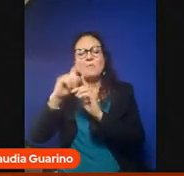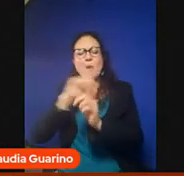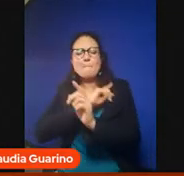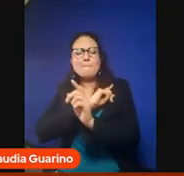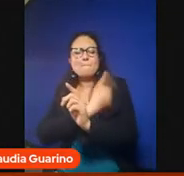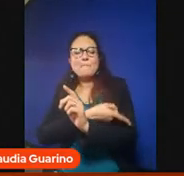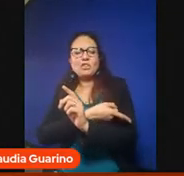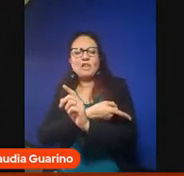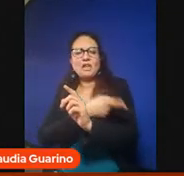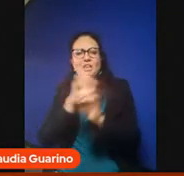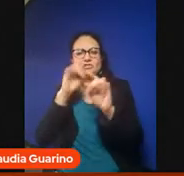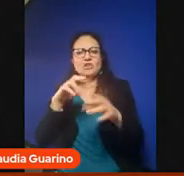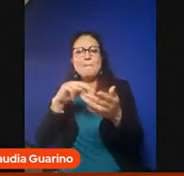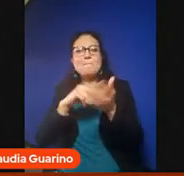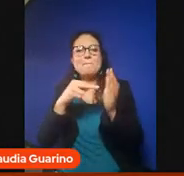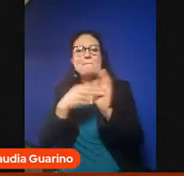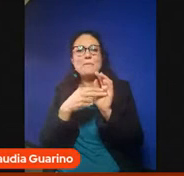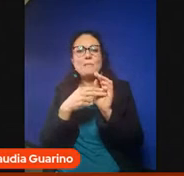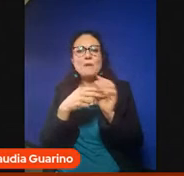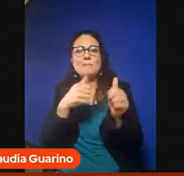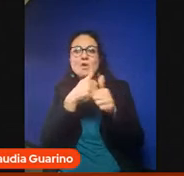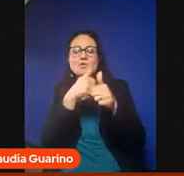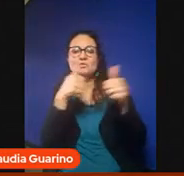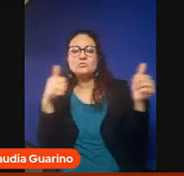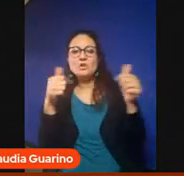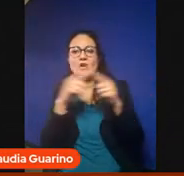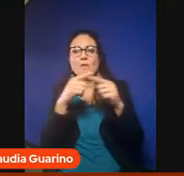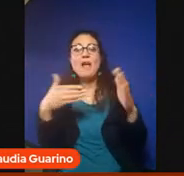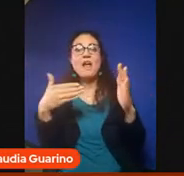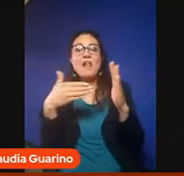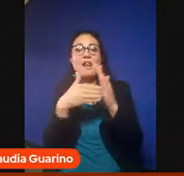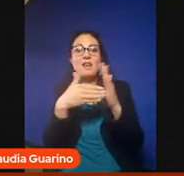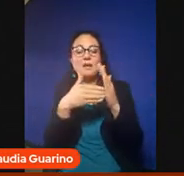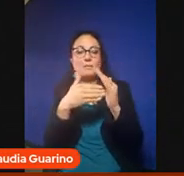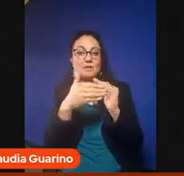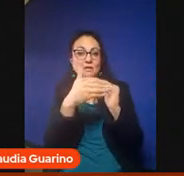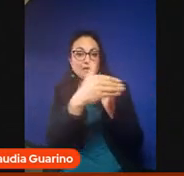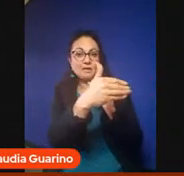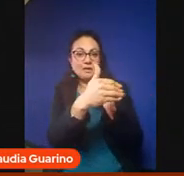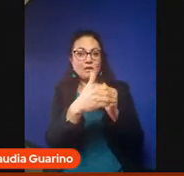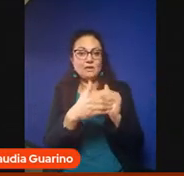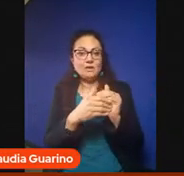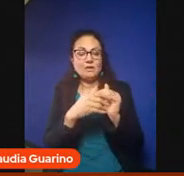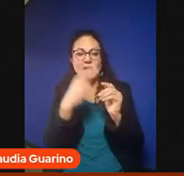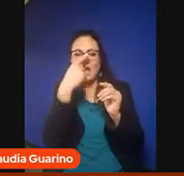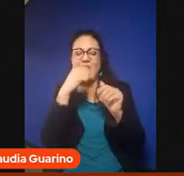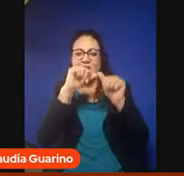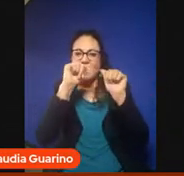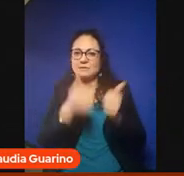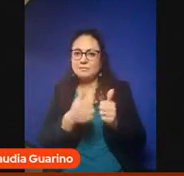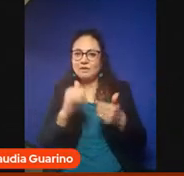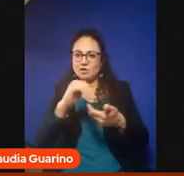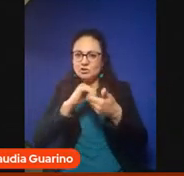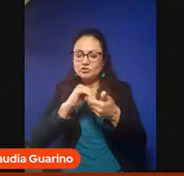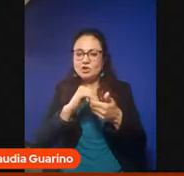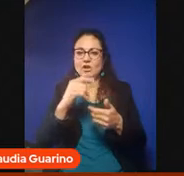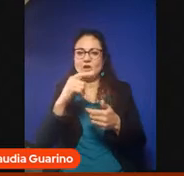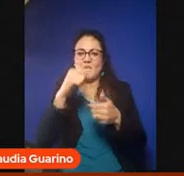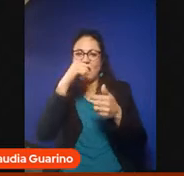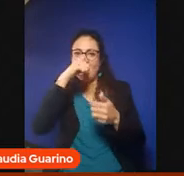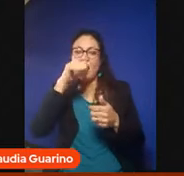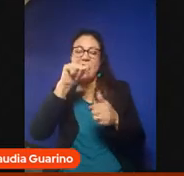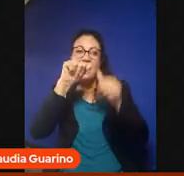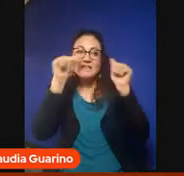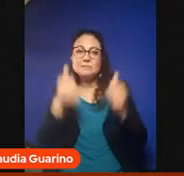problema che non si limita a un anno, a un aspetto sociale, a un aspetto economico, a un